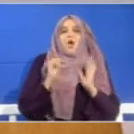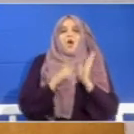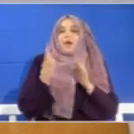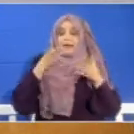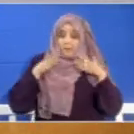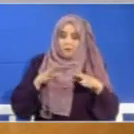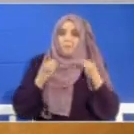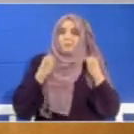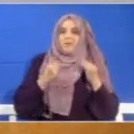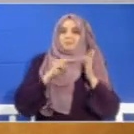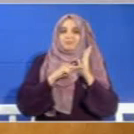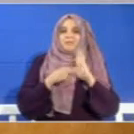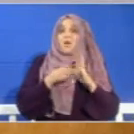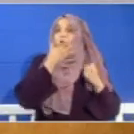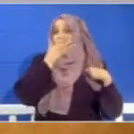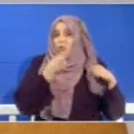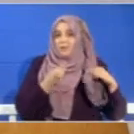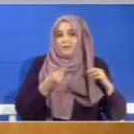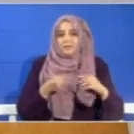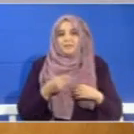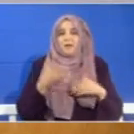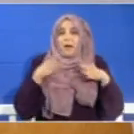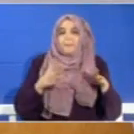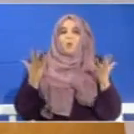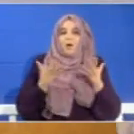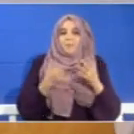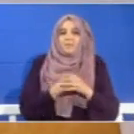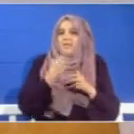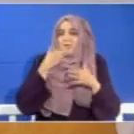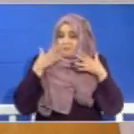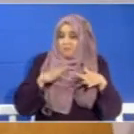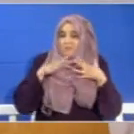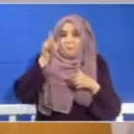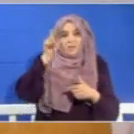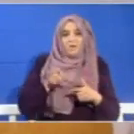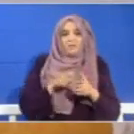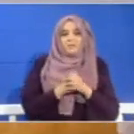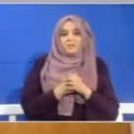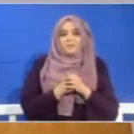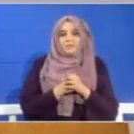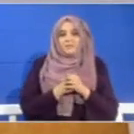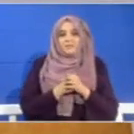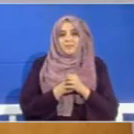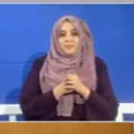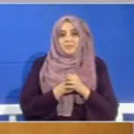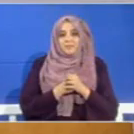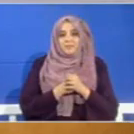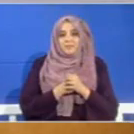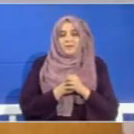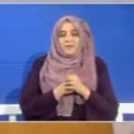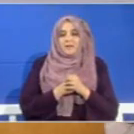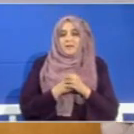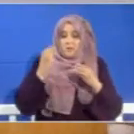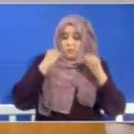نعم. الهندام الجميل. الهندام مش معنى الهندام، معنى الثوب نتاع الإنسان، لباس الإنسان،